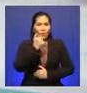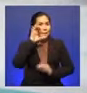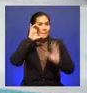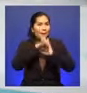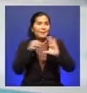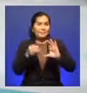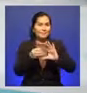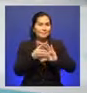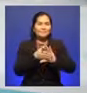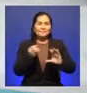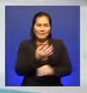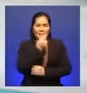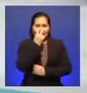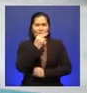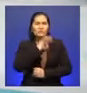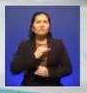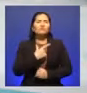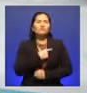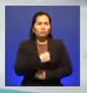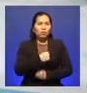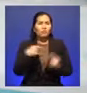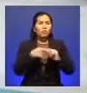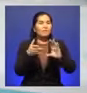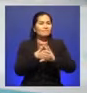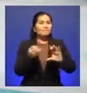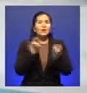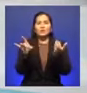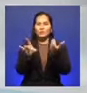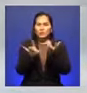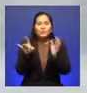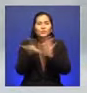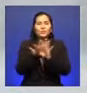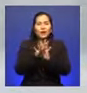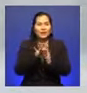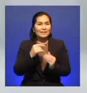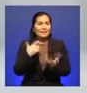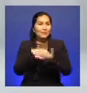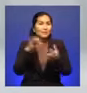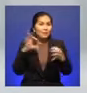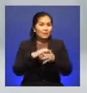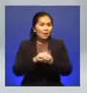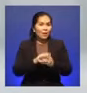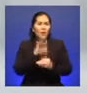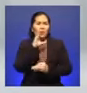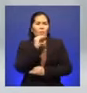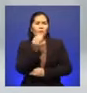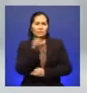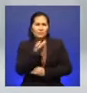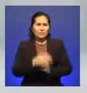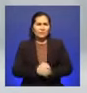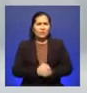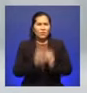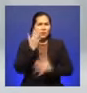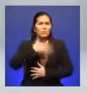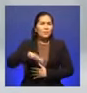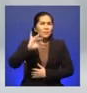ภาพให้เราเห็นดิฉันชอบมากค่ะโดยเฉพาะในสไลด์สุดท้ายที่คุณสิริรัตน์พูดถึงเสียงที่แผ่วเบาคนอื่นอ